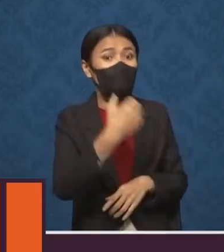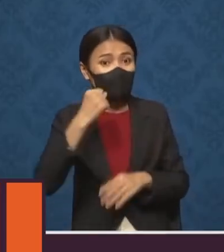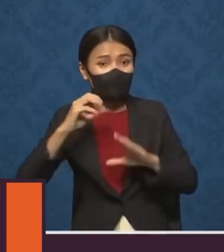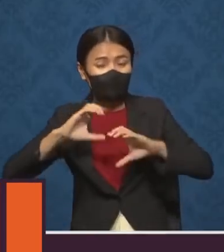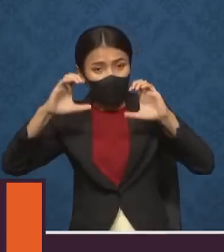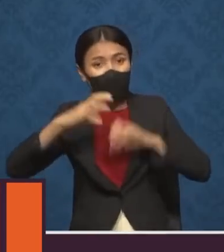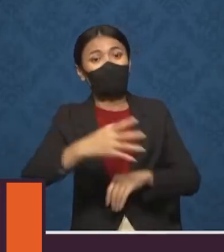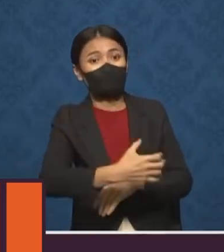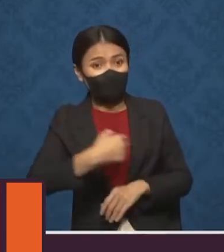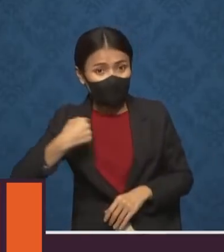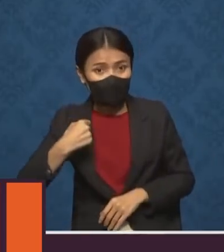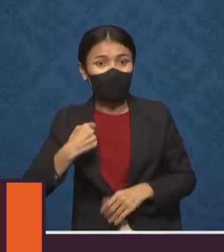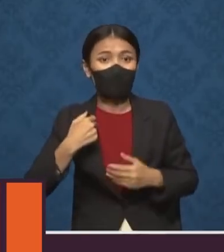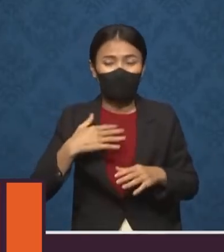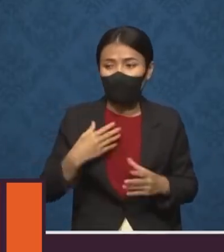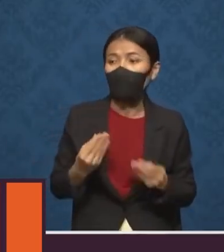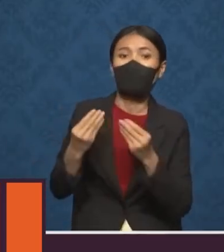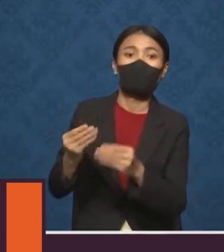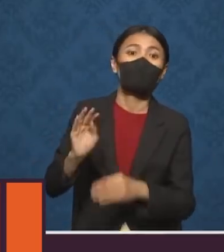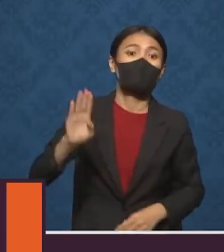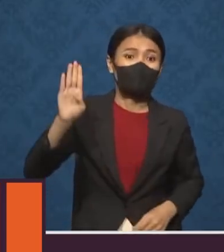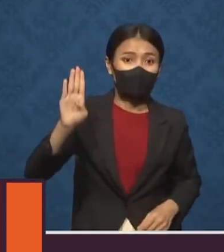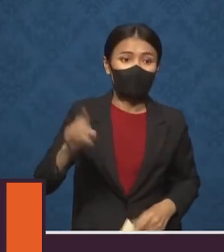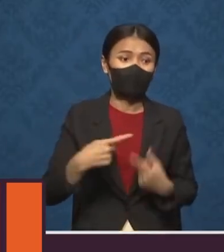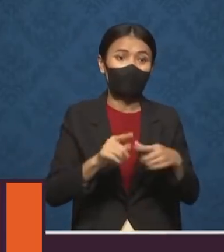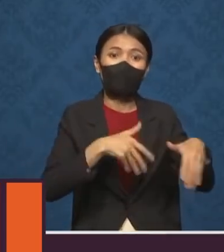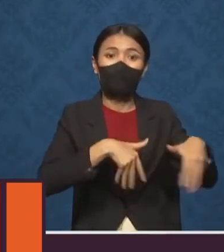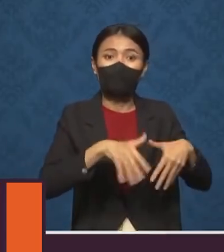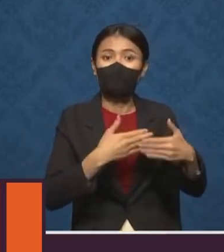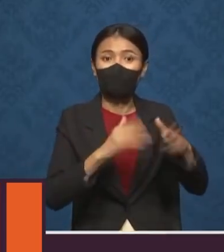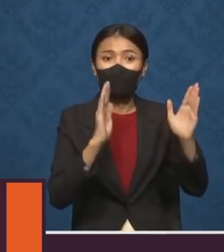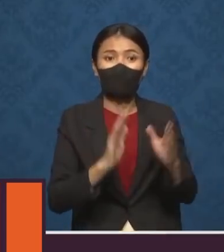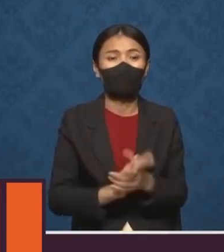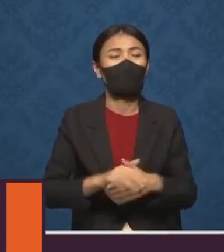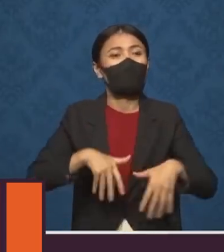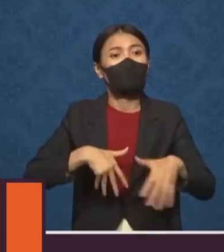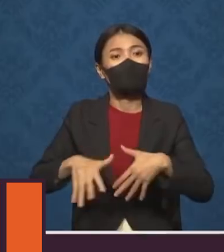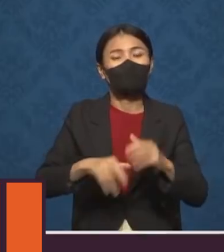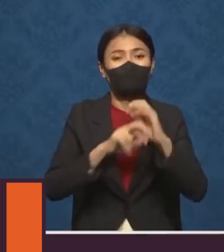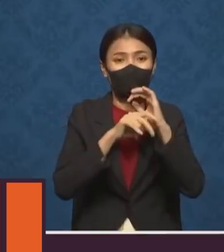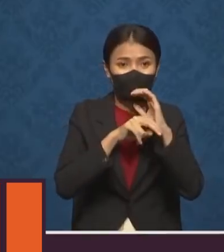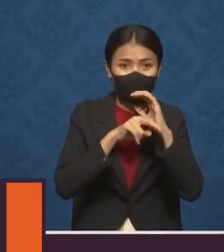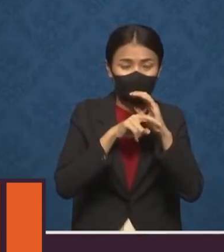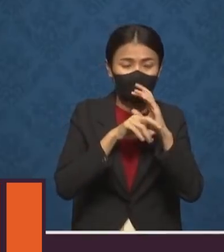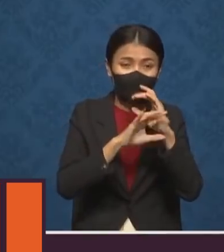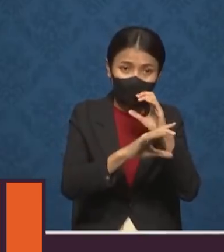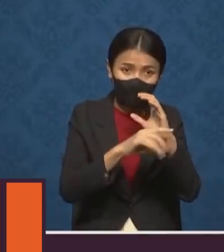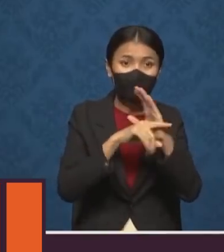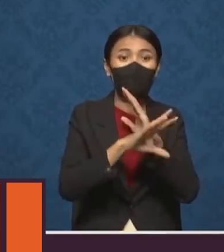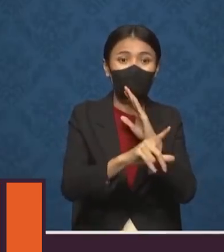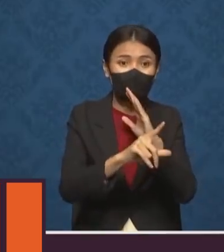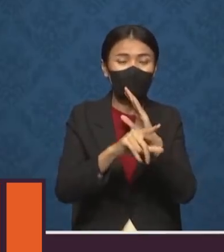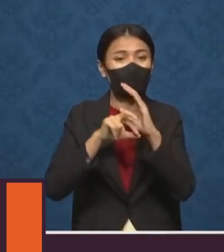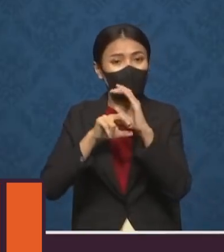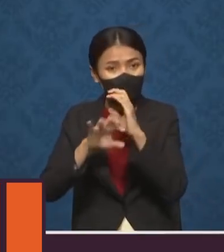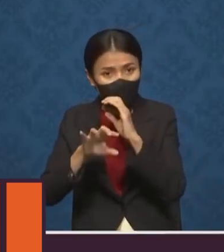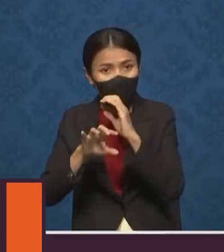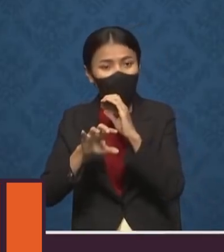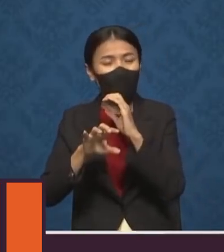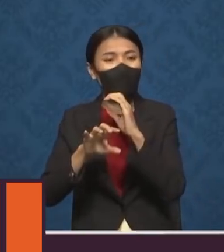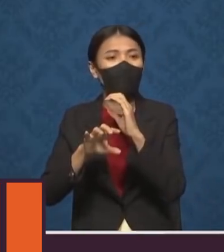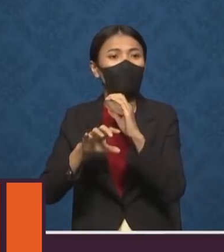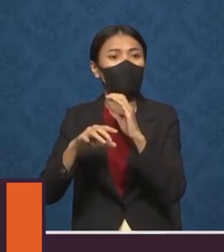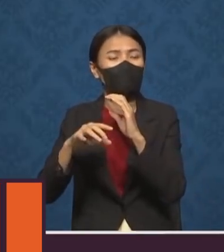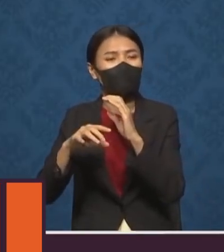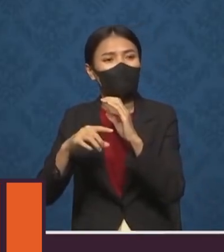ถูกทิ้งไว้ข้างหลังค่ะชาวชลบุรีระยองปราจีนบุรีสระแก้วฉะเชิงเทราพวกเขาต้องทนทุกข์ค่ะอยู่